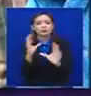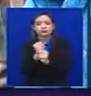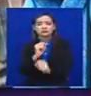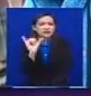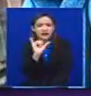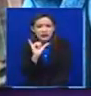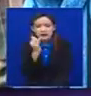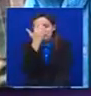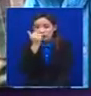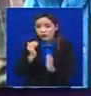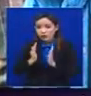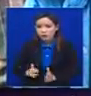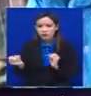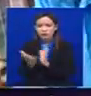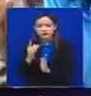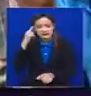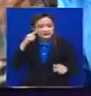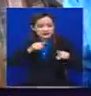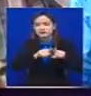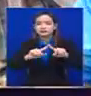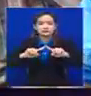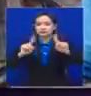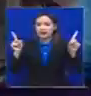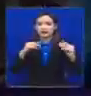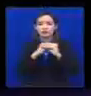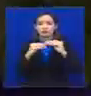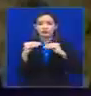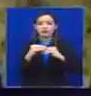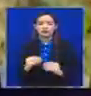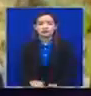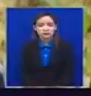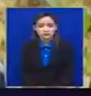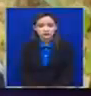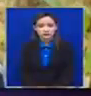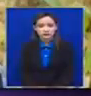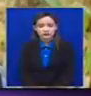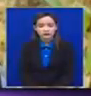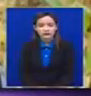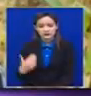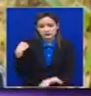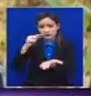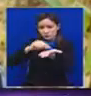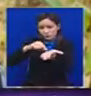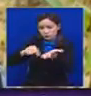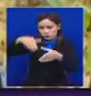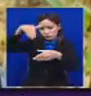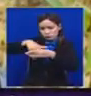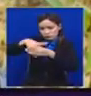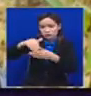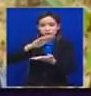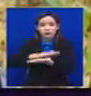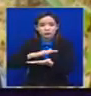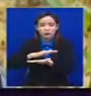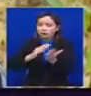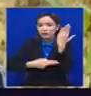ผู้ที่ได้รับผลกระทบไม่เห็นด้วยกับรูปแบบของโครงการ ปะลงประชามติที่โรงแรมเวลครั้งเมื่อปี